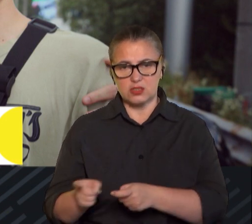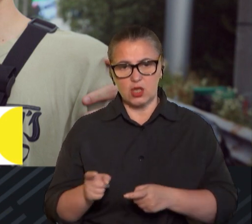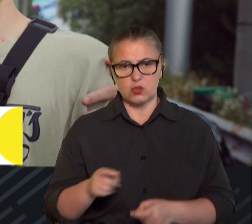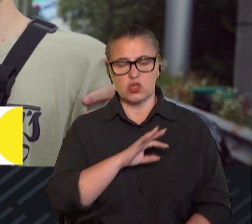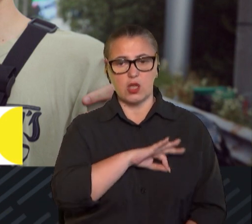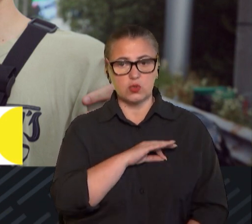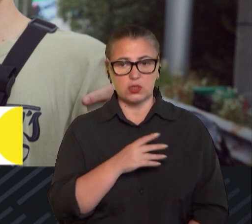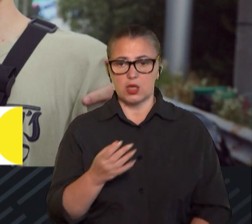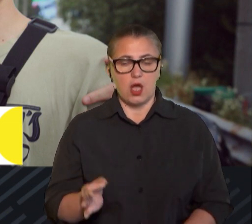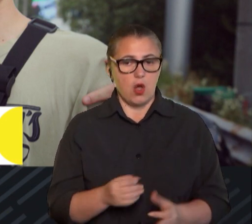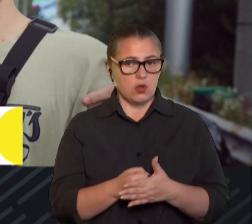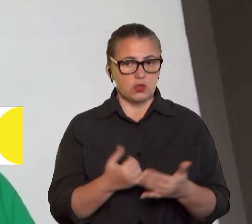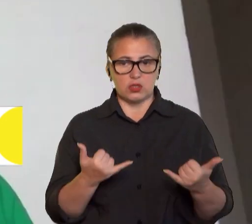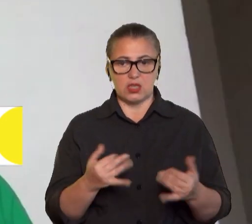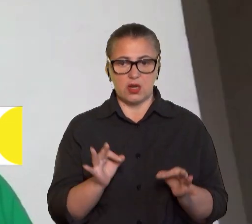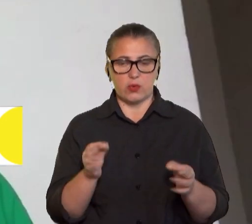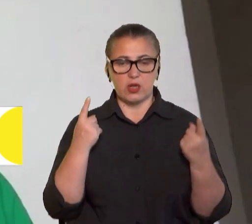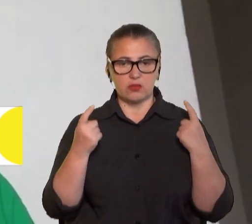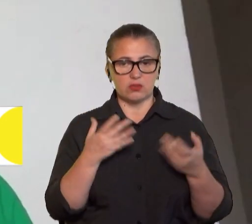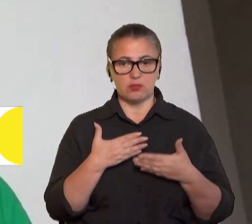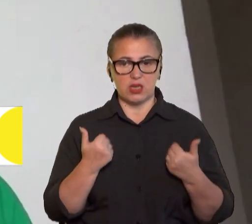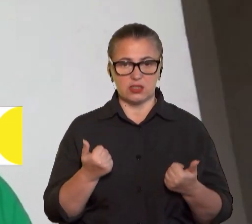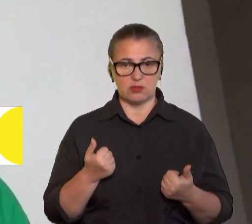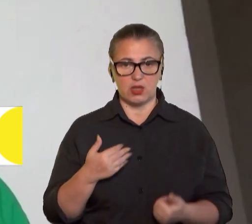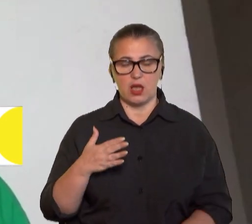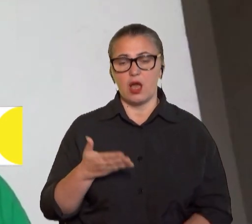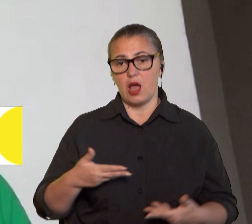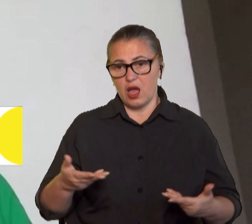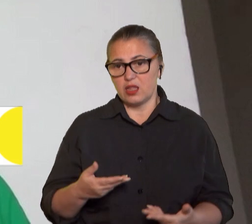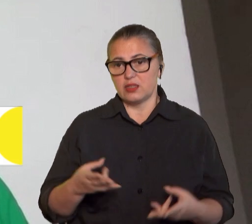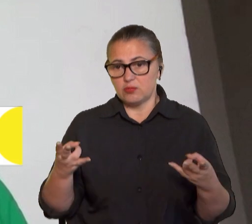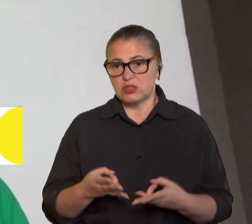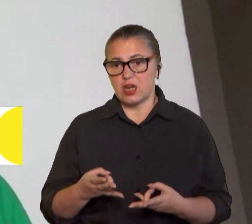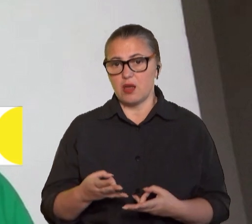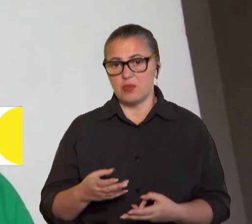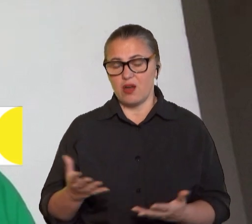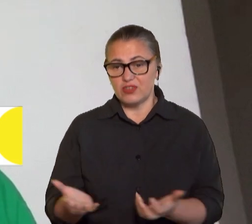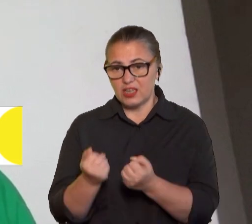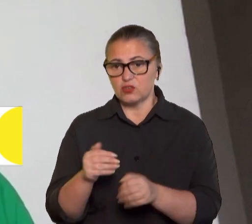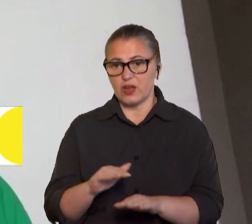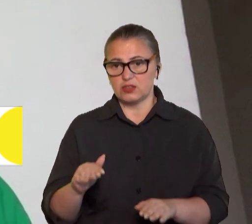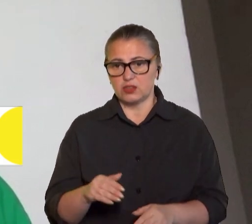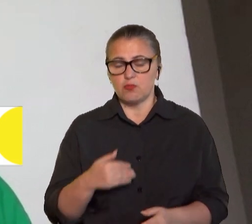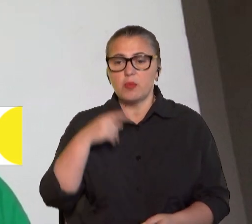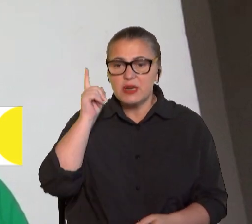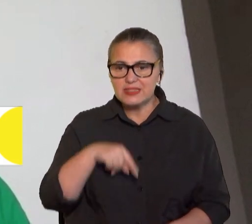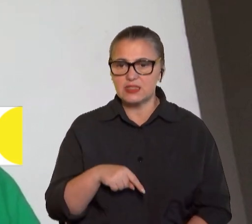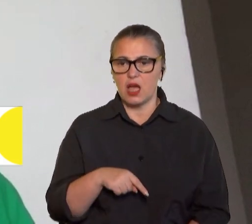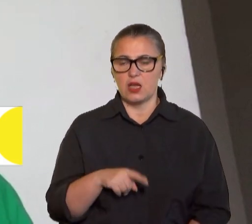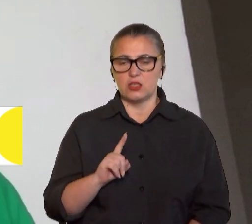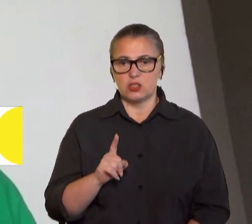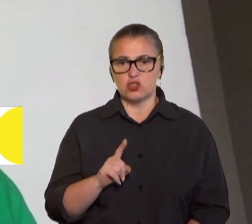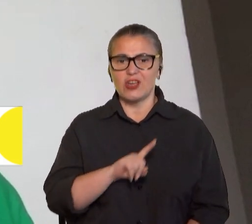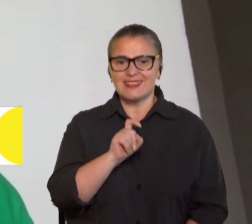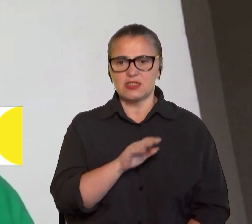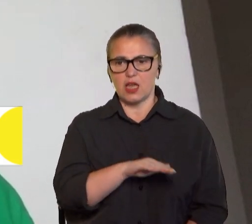жодної інформації немає. Але ми мусили їх рятувати, тому що ми знали, що за дітьми ось прийдуть, тому що